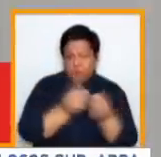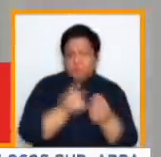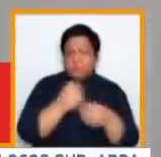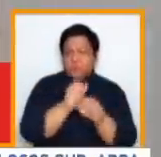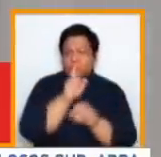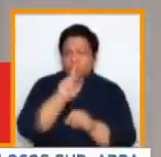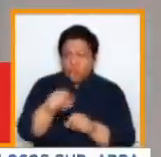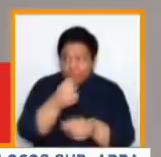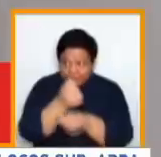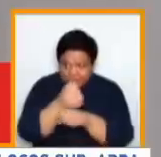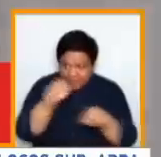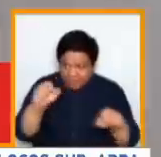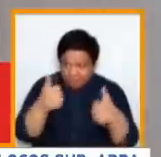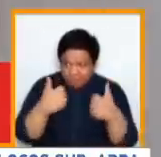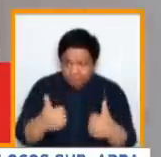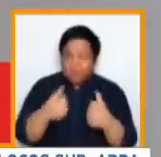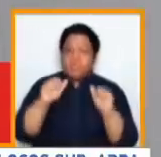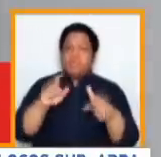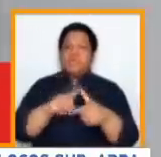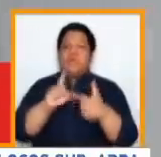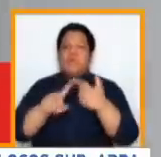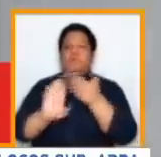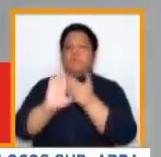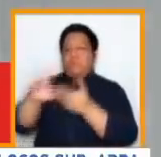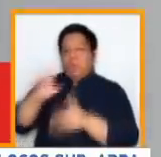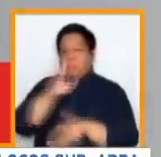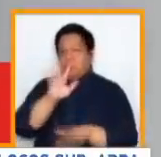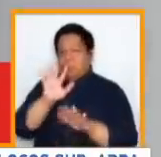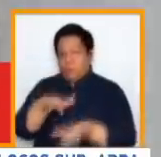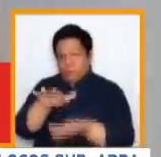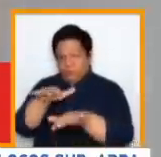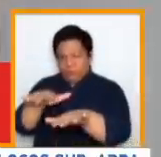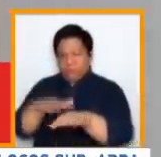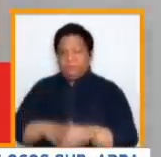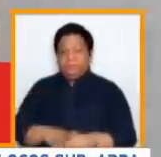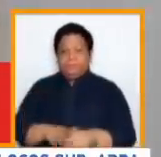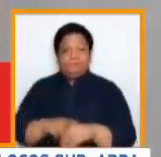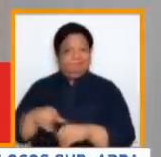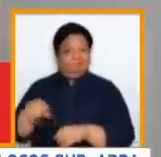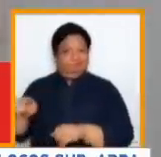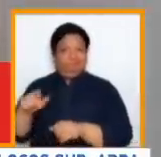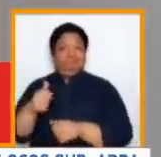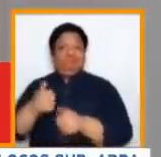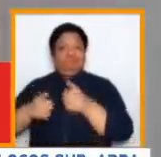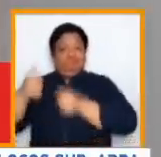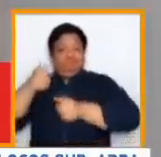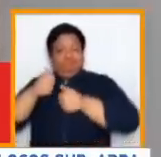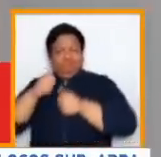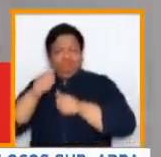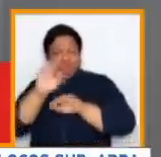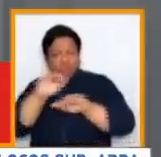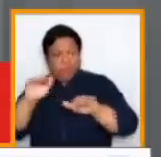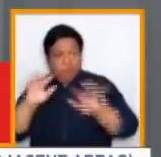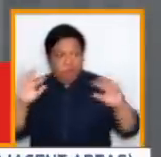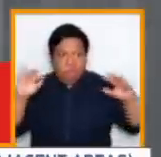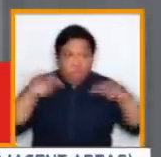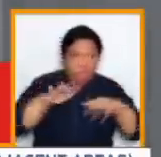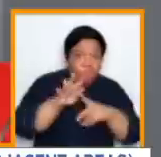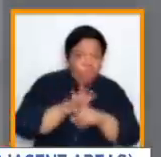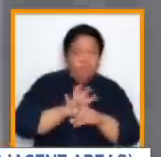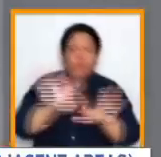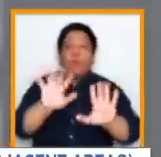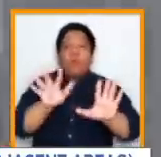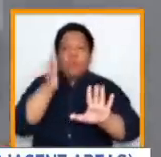muling pakawalan sa dagat. Paalala ng mga otoridad, huwag pagkaguluhan ang butanding para hindi ito ma-stress